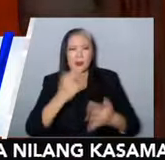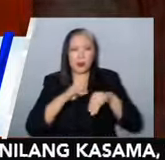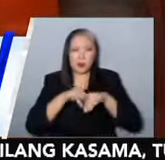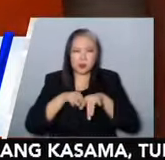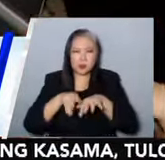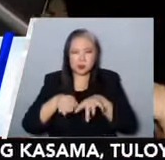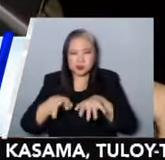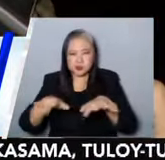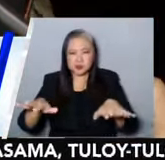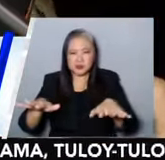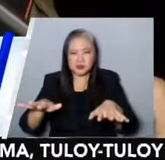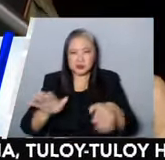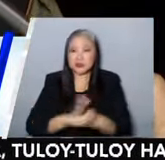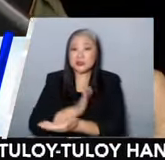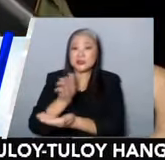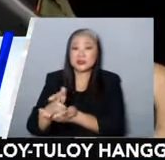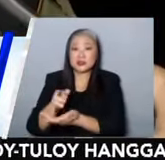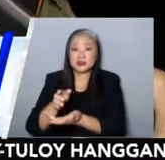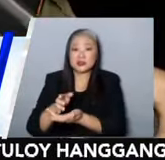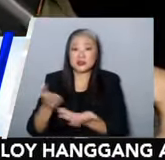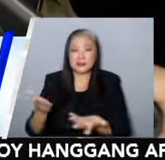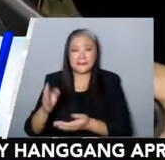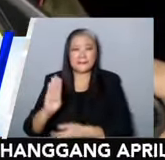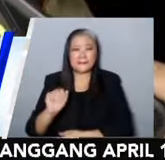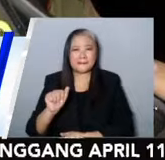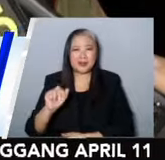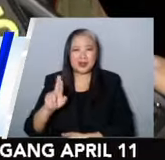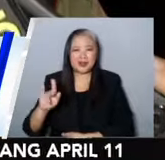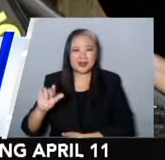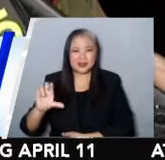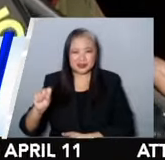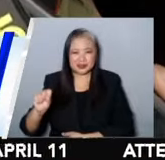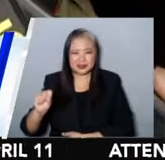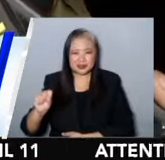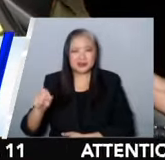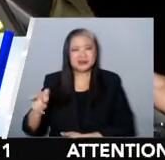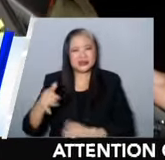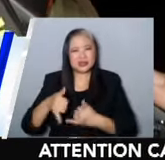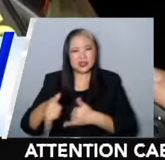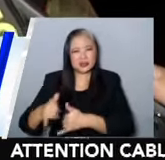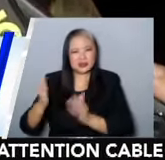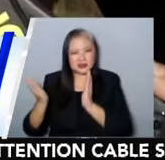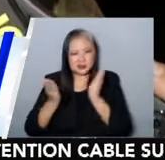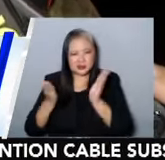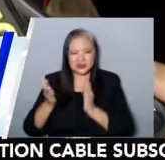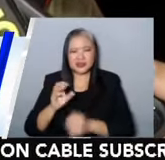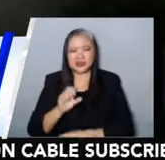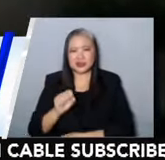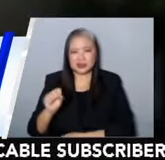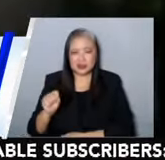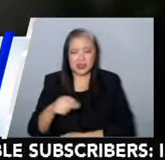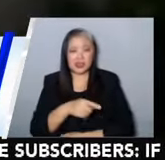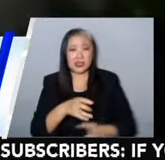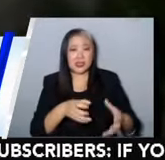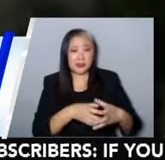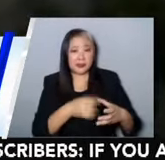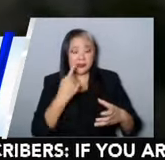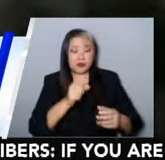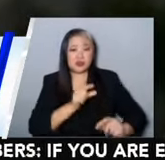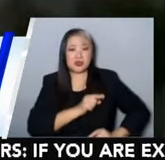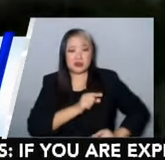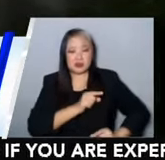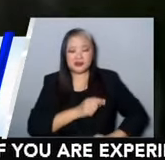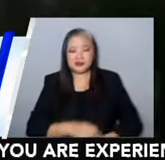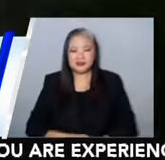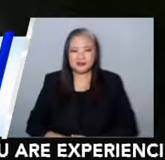dito sa barracks ng janitorial services, yung at saka barracks ng gwardiya sa amin. Tumulong na rin ang mga